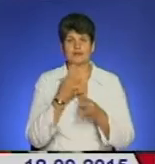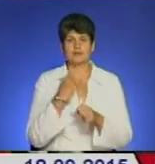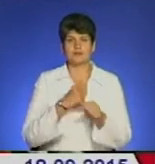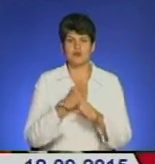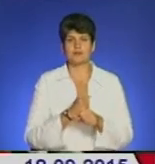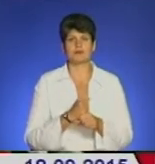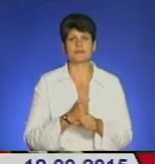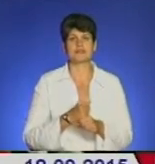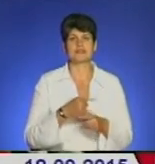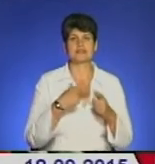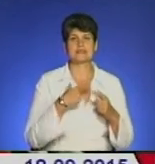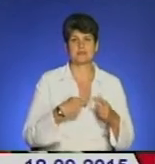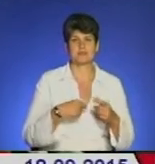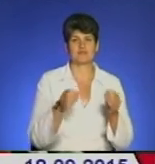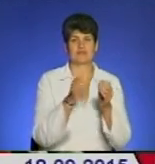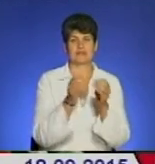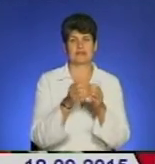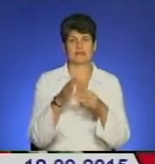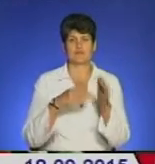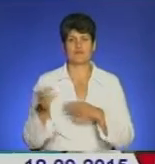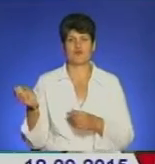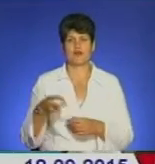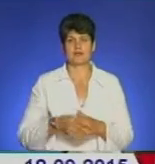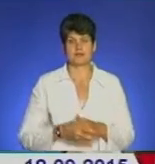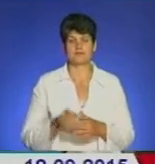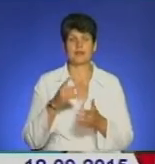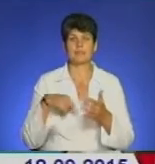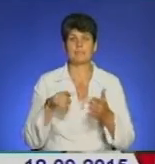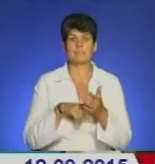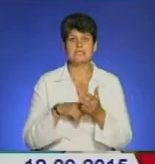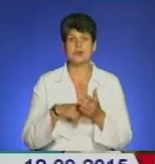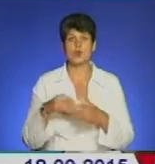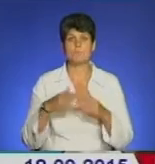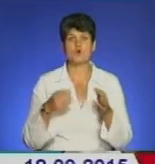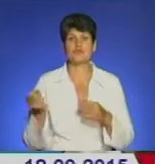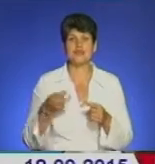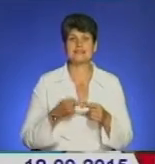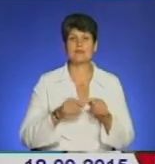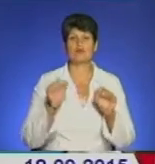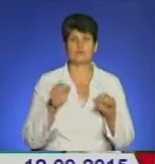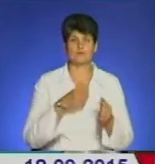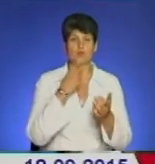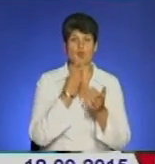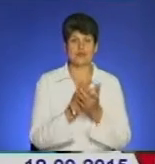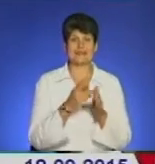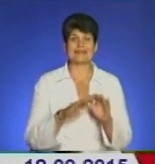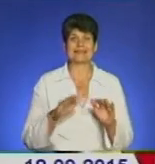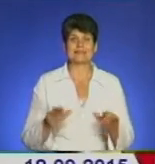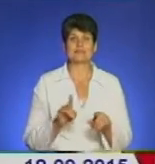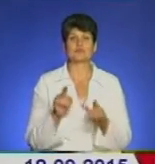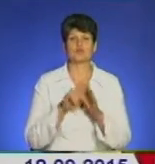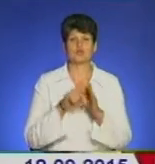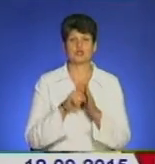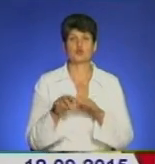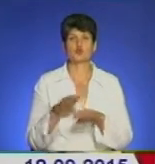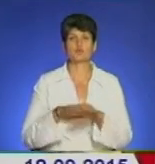потрібно буде спробувати себе бодай у 10 професіях. Місто професій – це можливість показати дітям, що таке